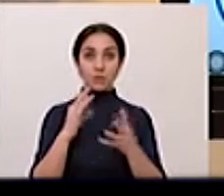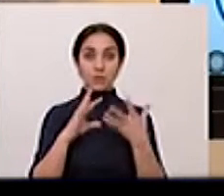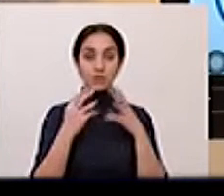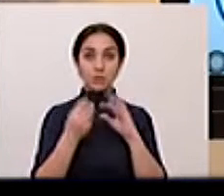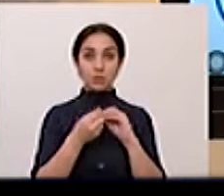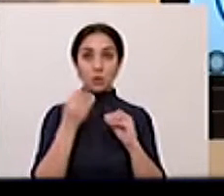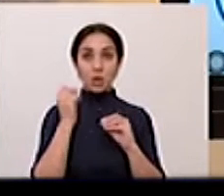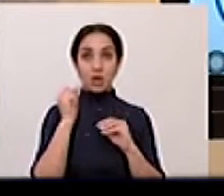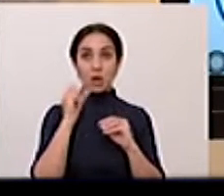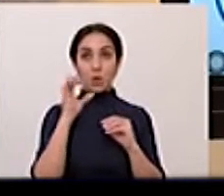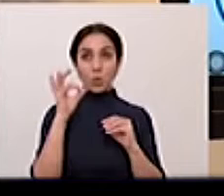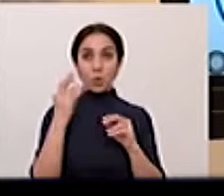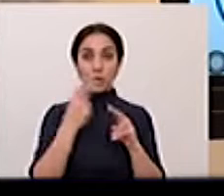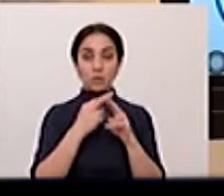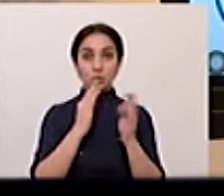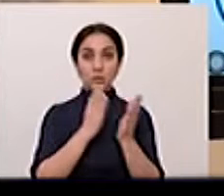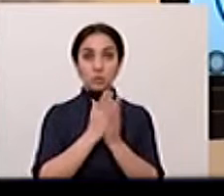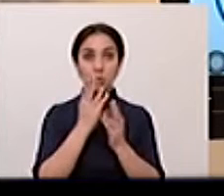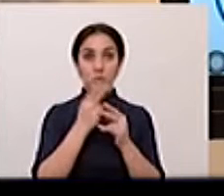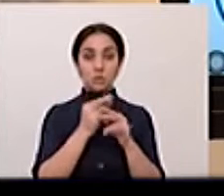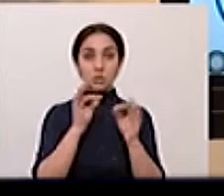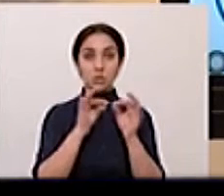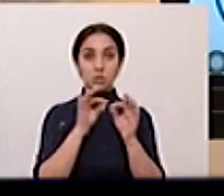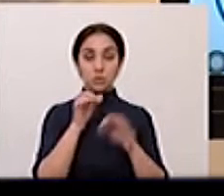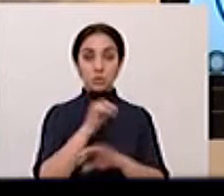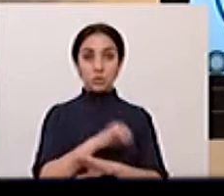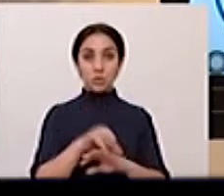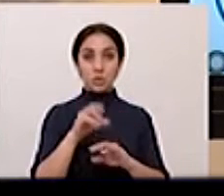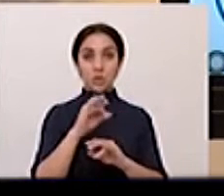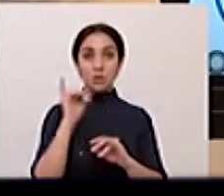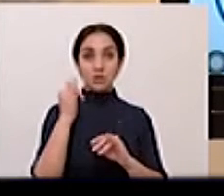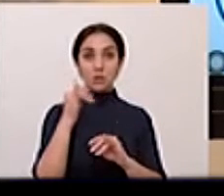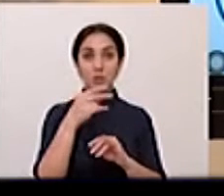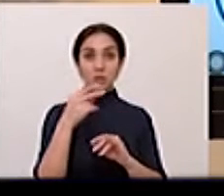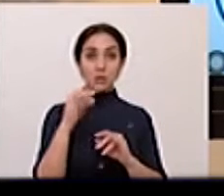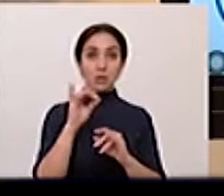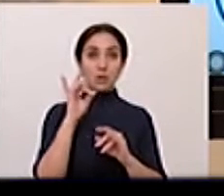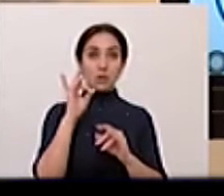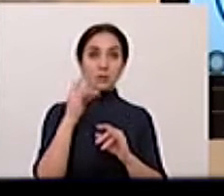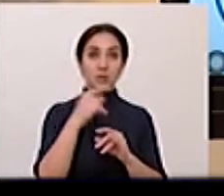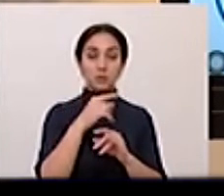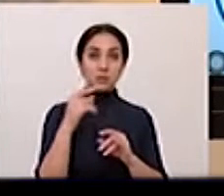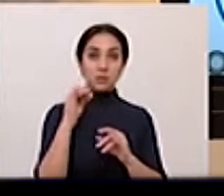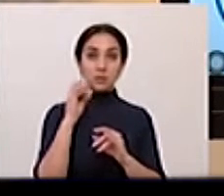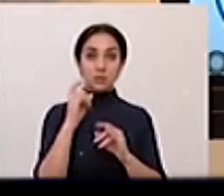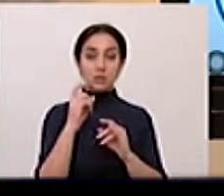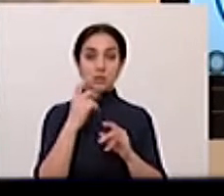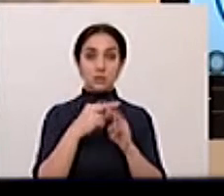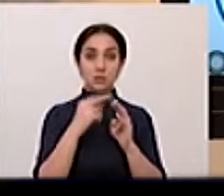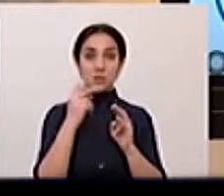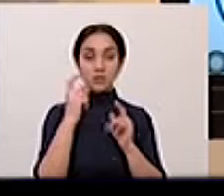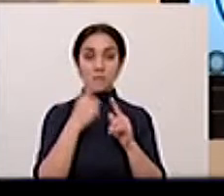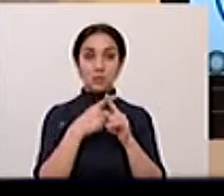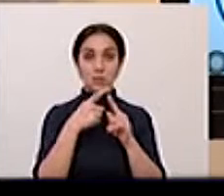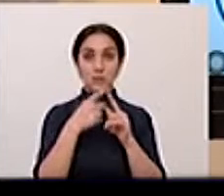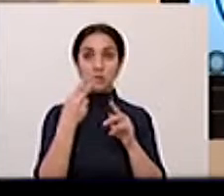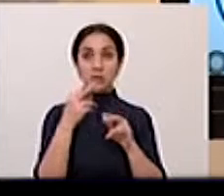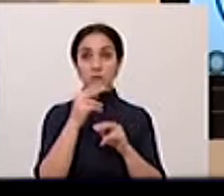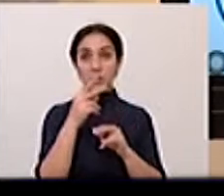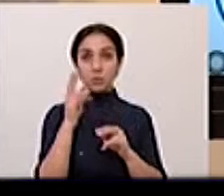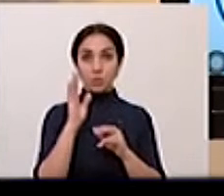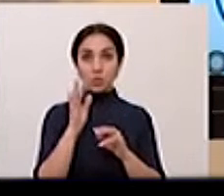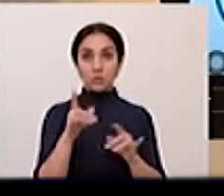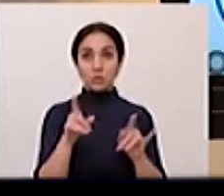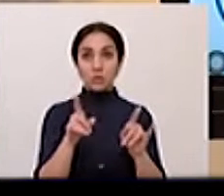natijada OA to'g'ri chiziq tenglamasi y teng r taqsim hx ga teng bo'lsin.